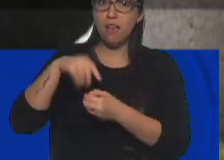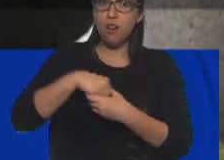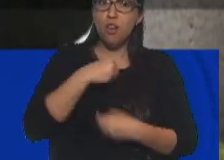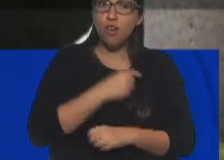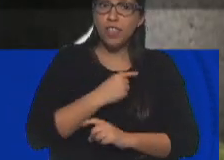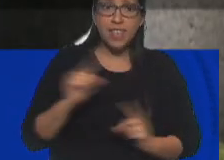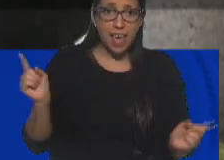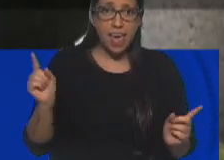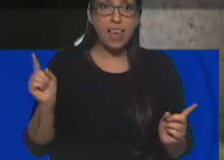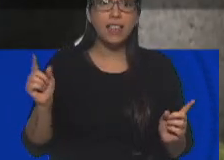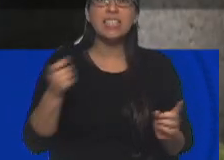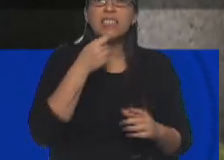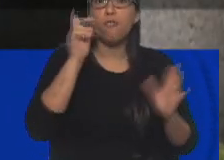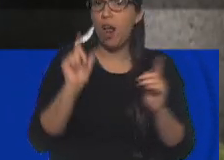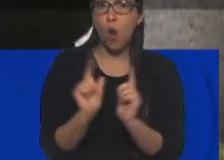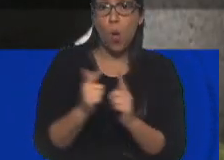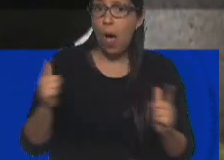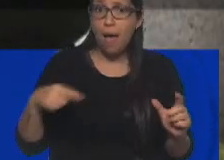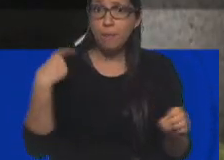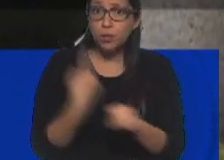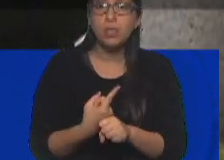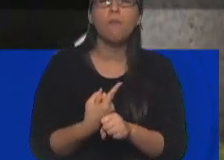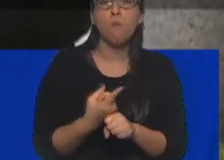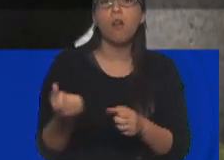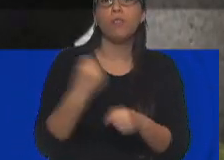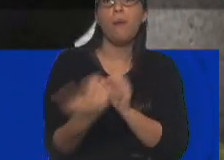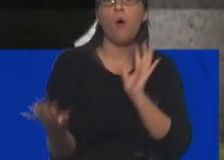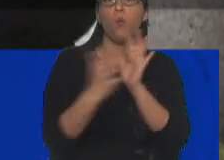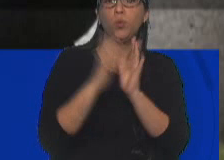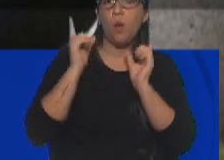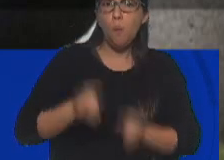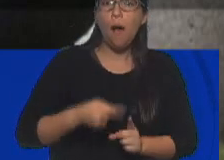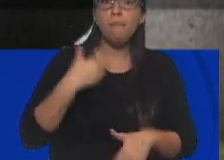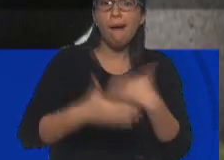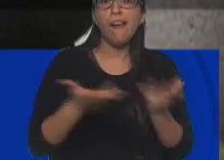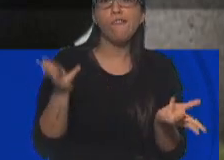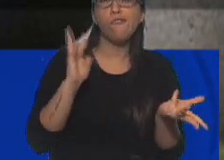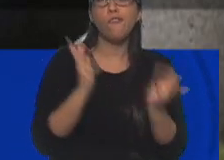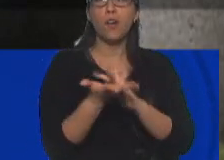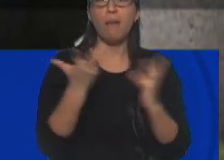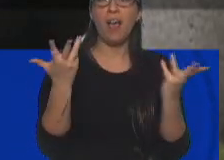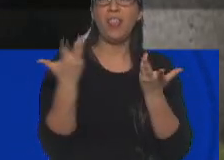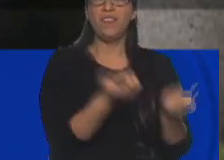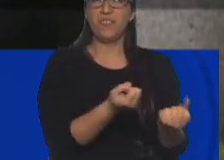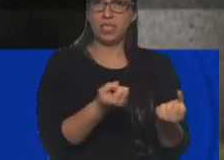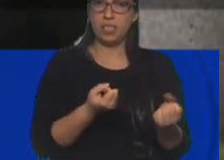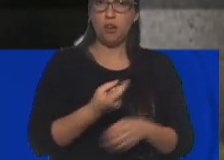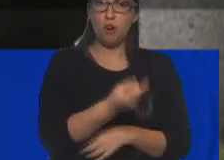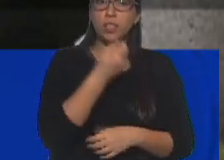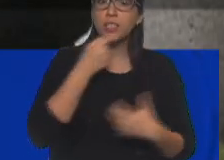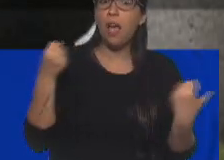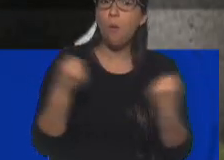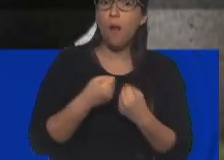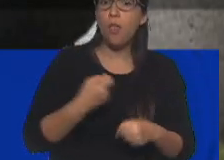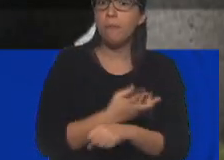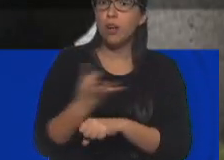nie było, to żeby przynajmniej Francuzi wspólnie z nami przygotowali mechanizm obronny, to znaczy jeśli Mercosur wejdzie w życie i